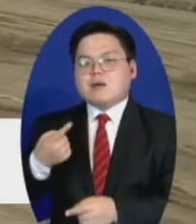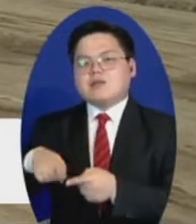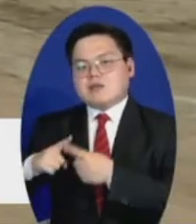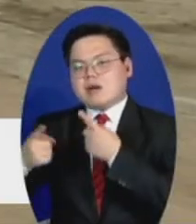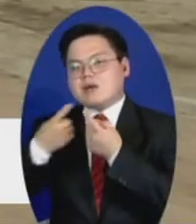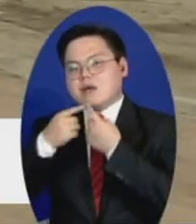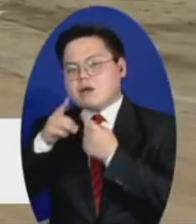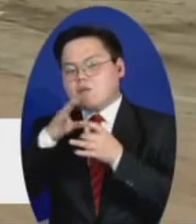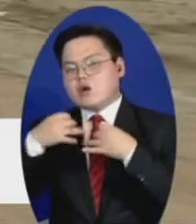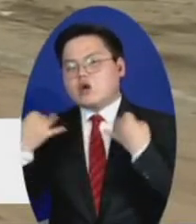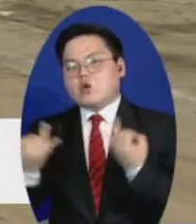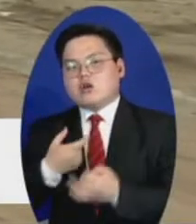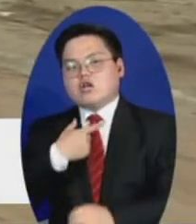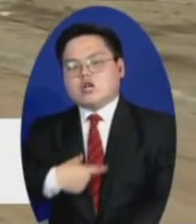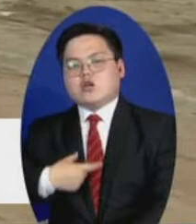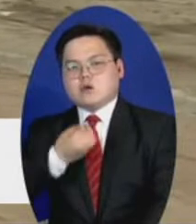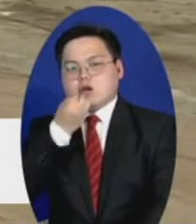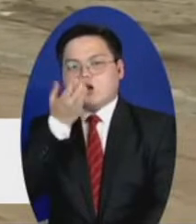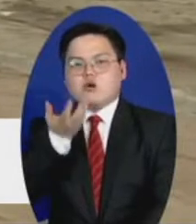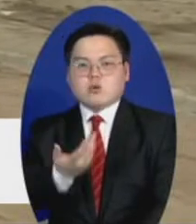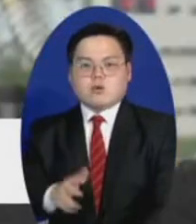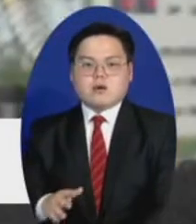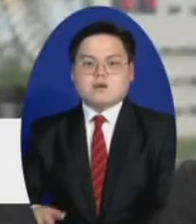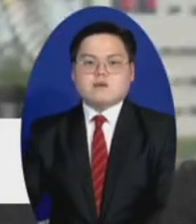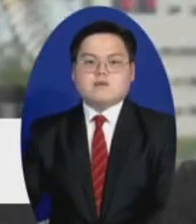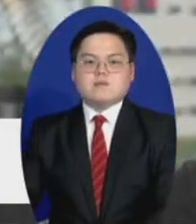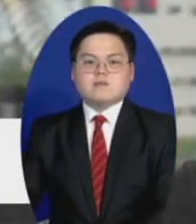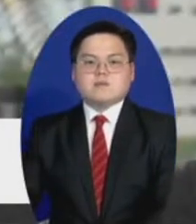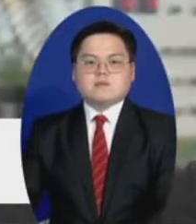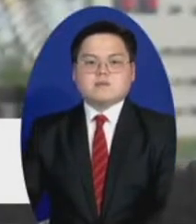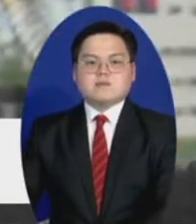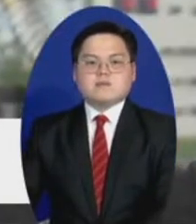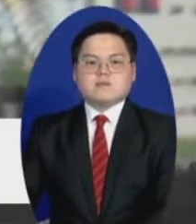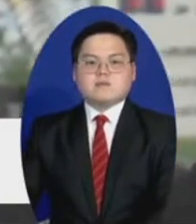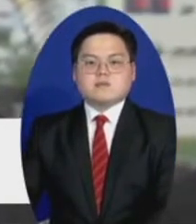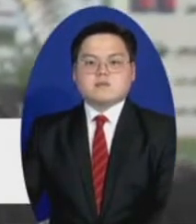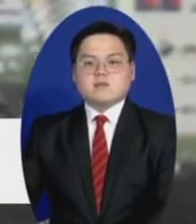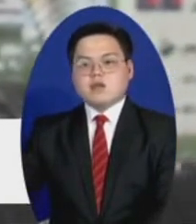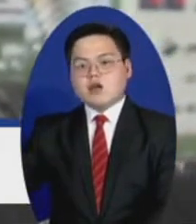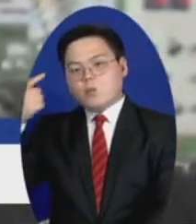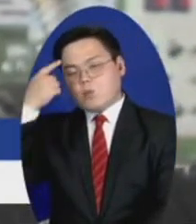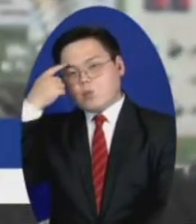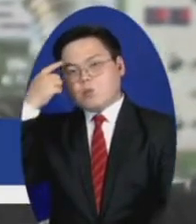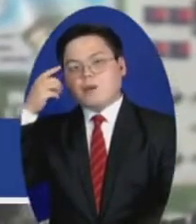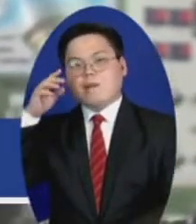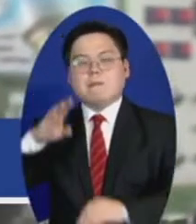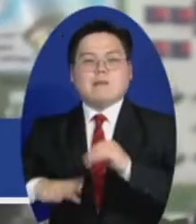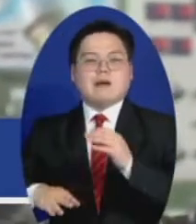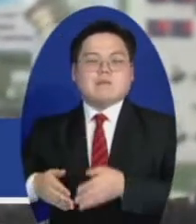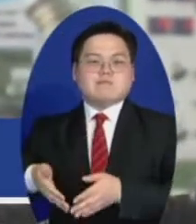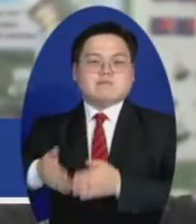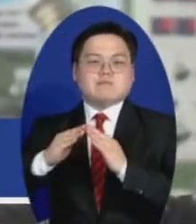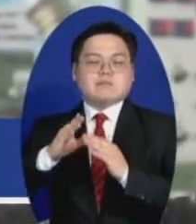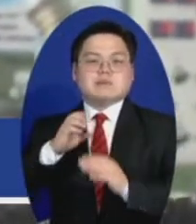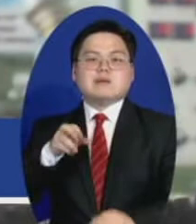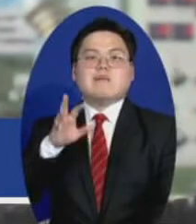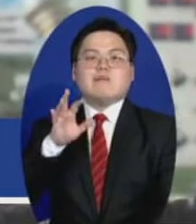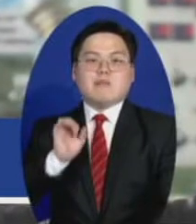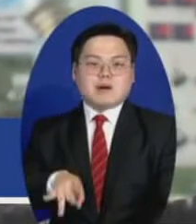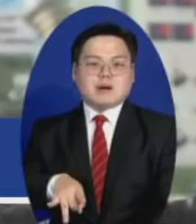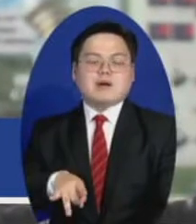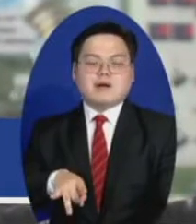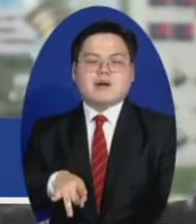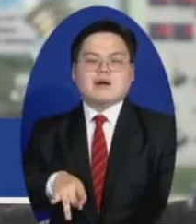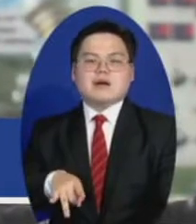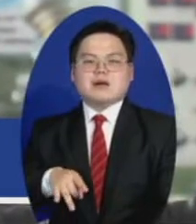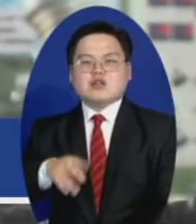гэдгээ улсын хурлын гишүүдийн зүгээс илэрхийллээ. Ер нь одоо Монголын одоо барилгын салбарын одоо захиргааны утсыг